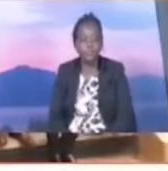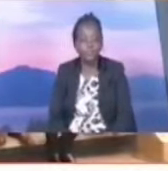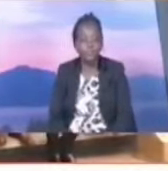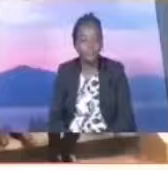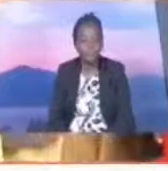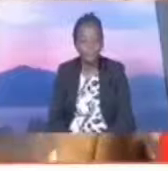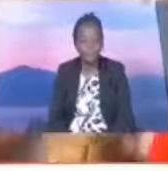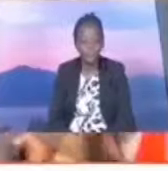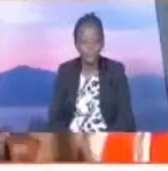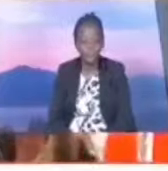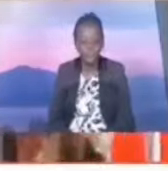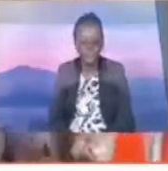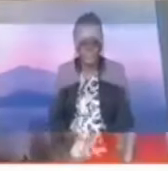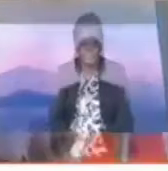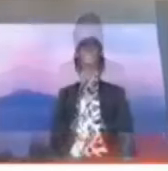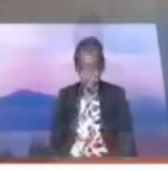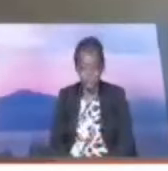Club Kede TV.